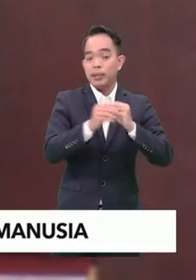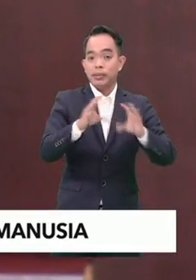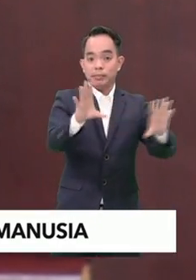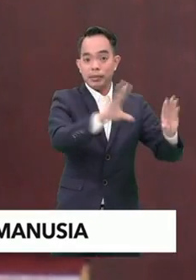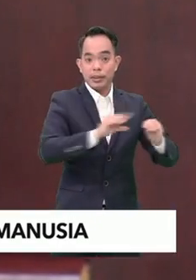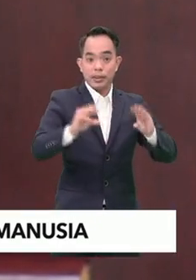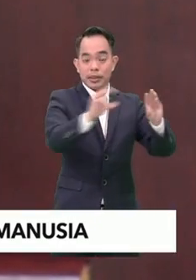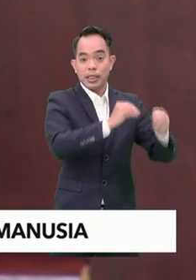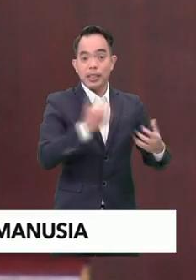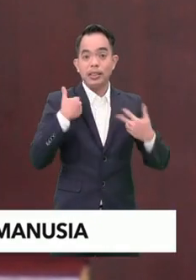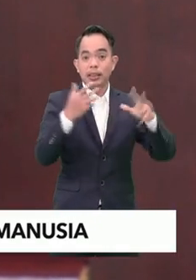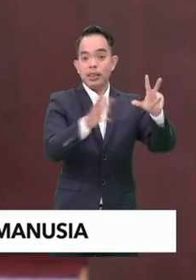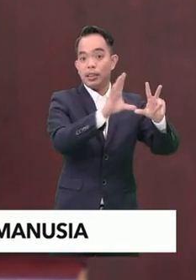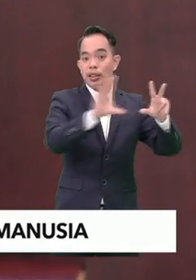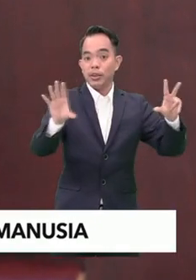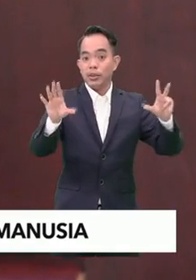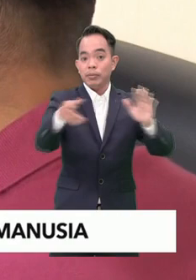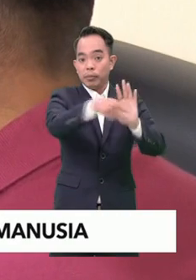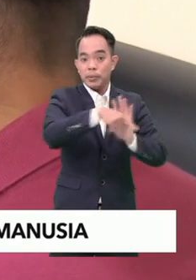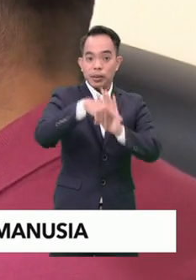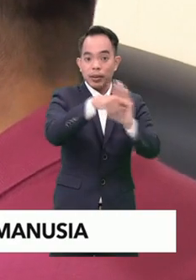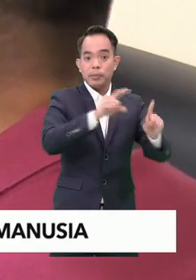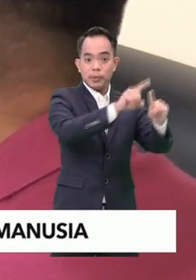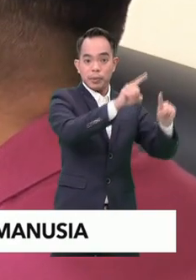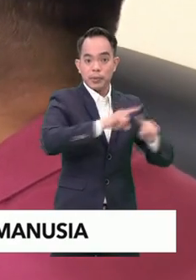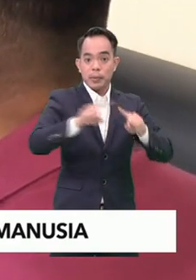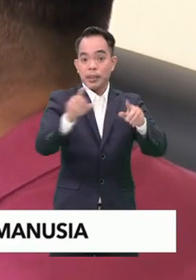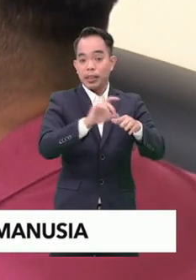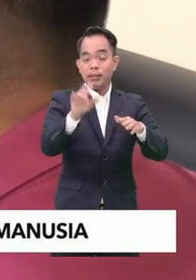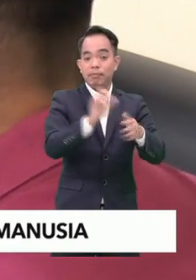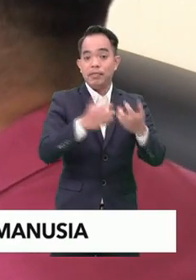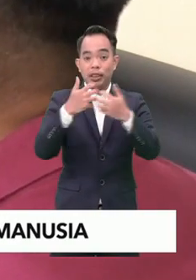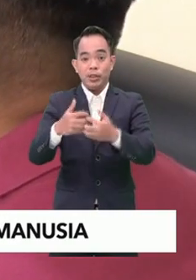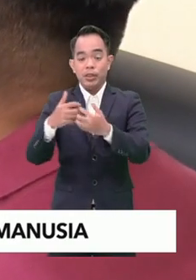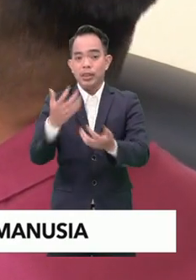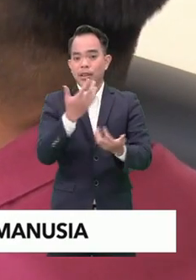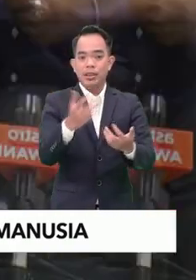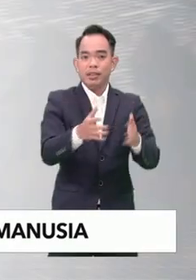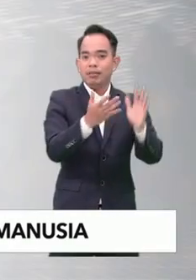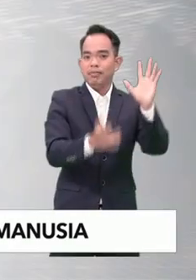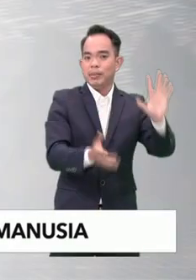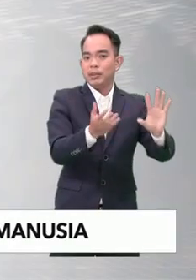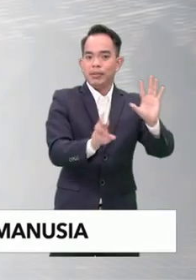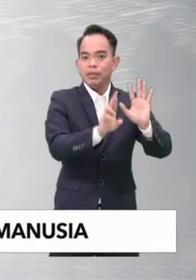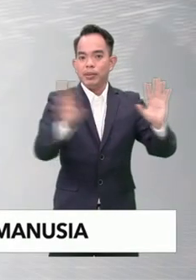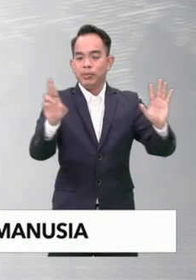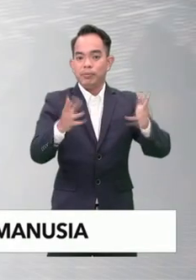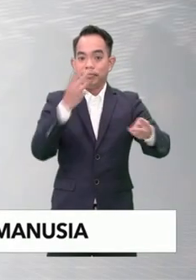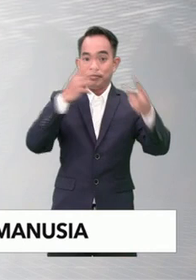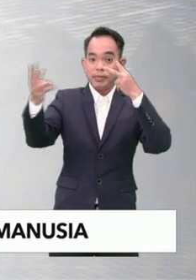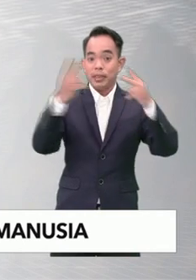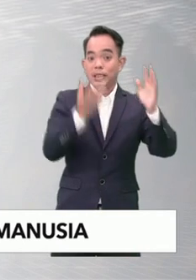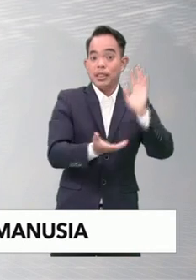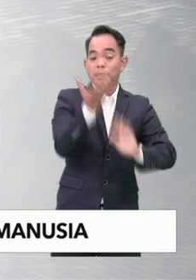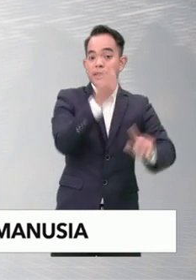turut menampilkan 300 pempar daripada berbagai industri dengan jangka akan lebih 5000 pesawat lebih 1000 peluang pekerjaan